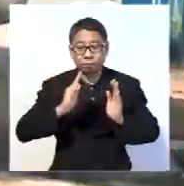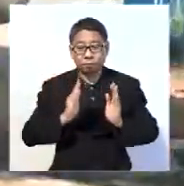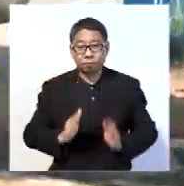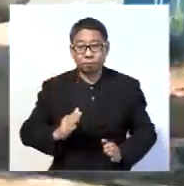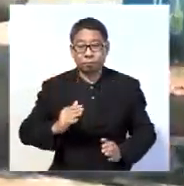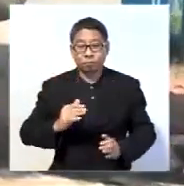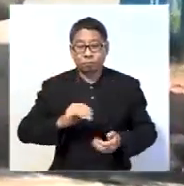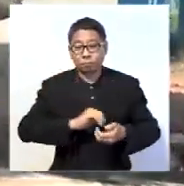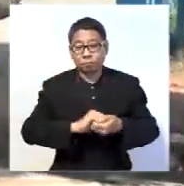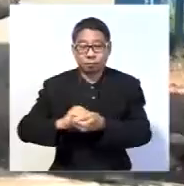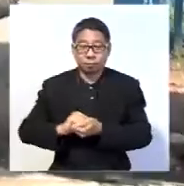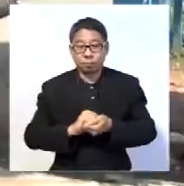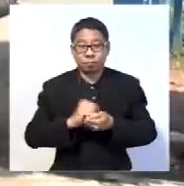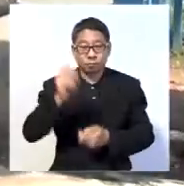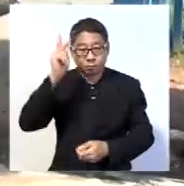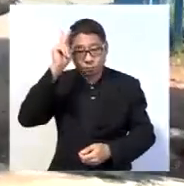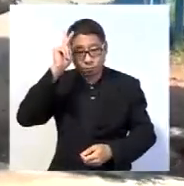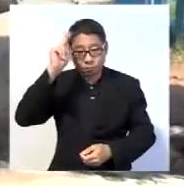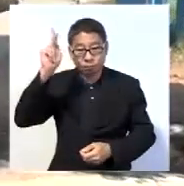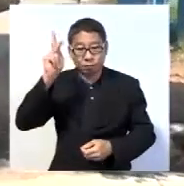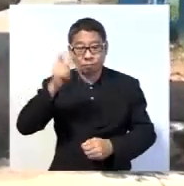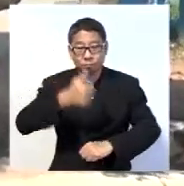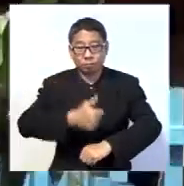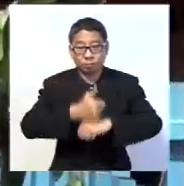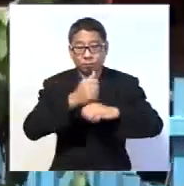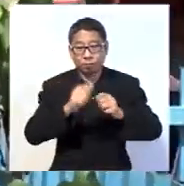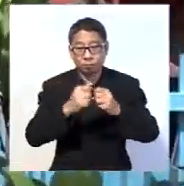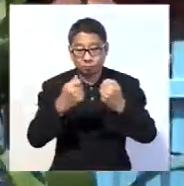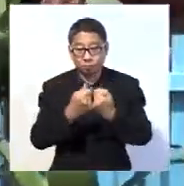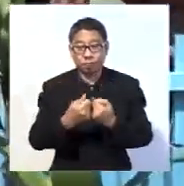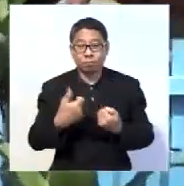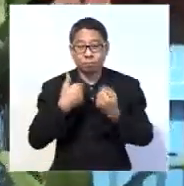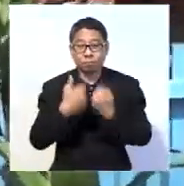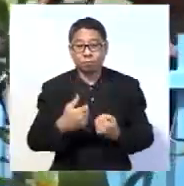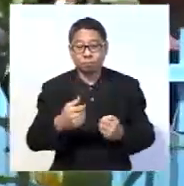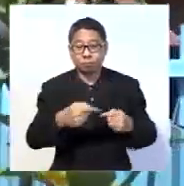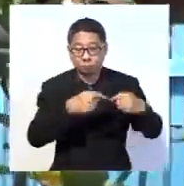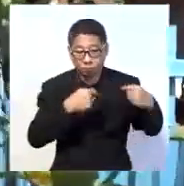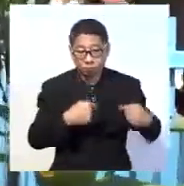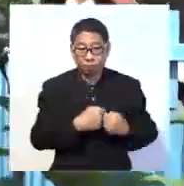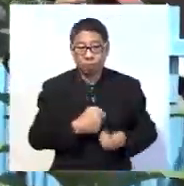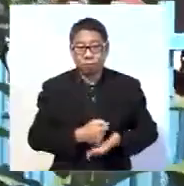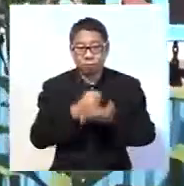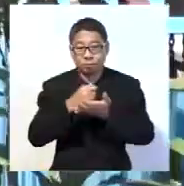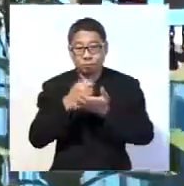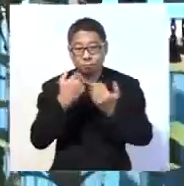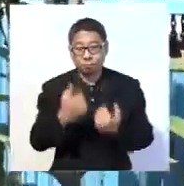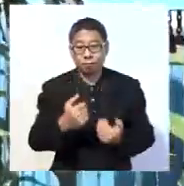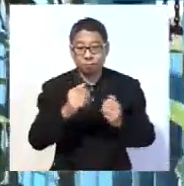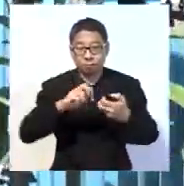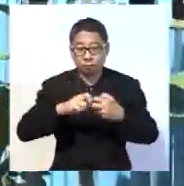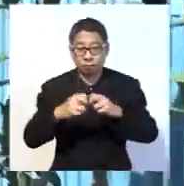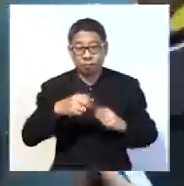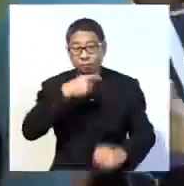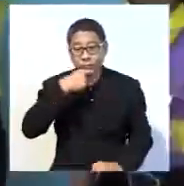ยร่วมกับนายกิตวิชัยชัยพรสิรินายอำเภอห้วยคดนำจิตอาสาพระราชทานให้การช่วยเหลือบรรเทาปัญหา